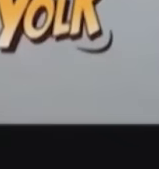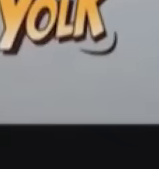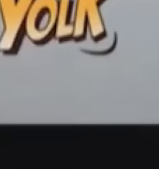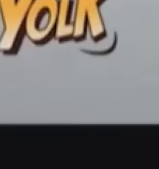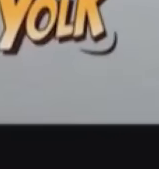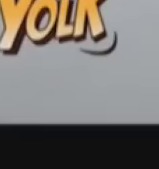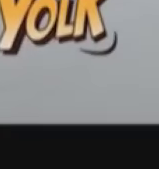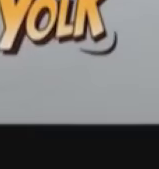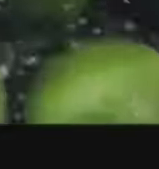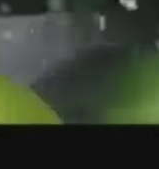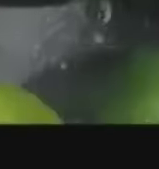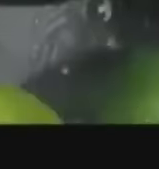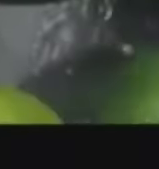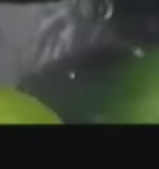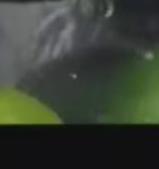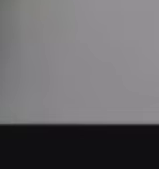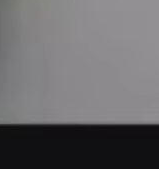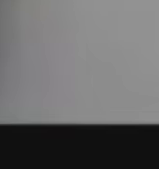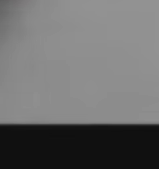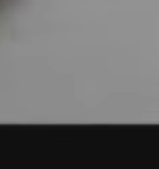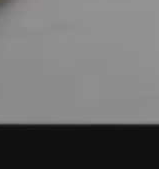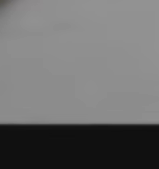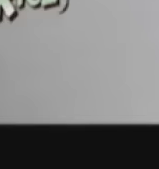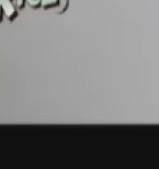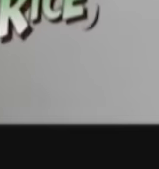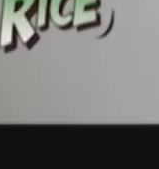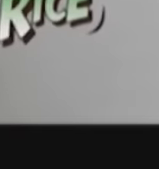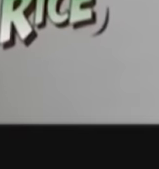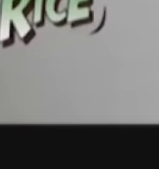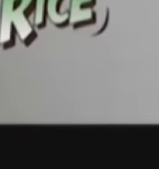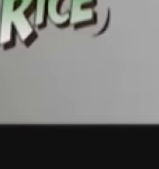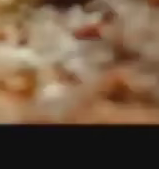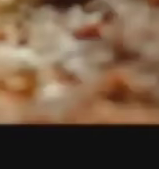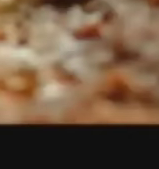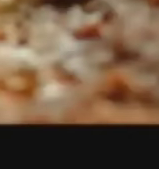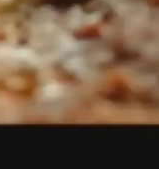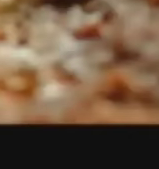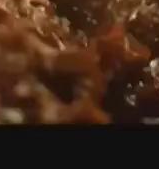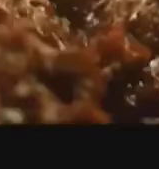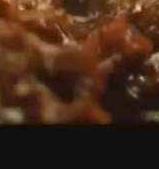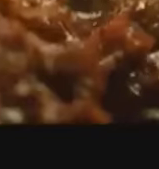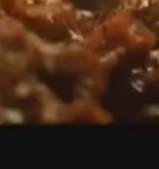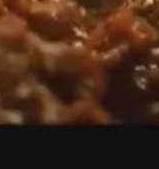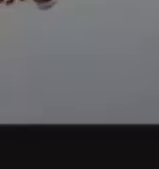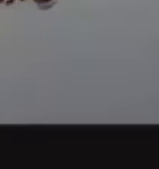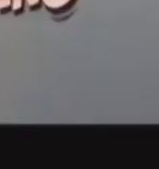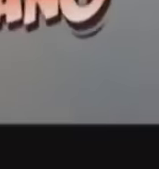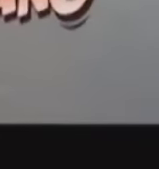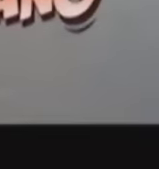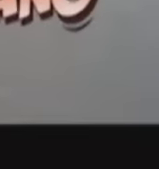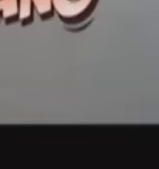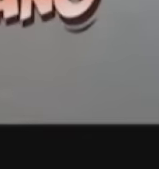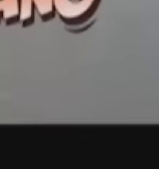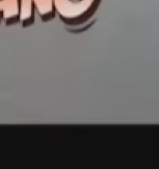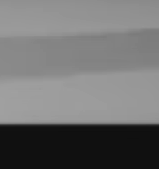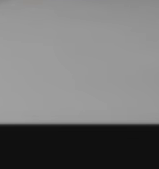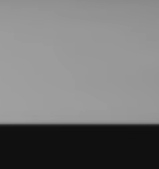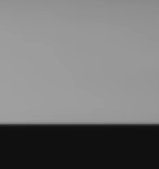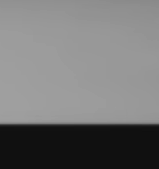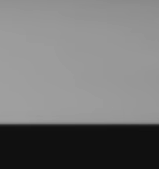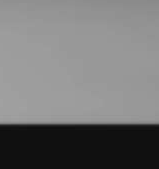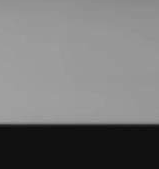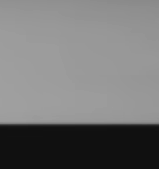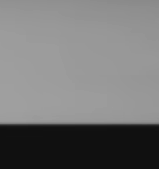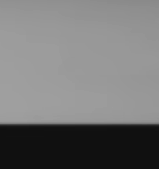Yolk dari Seifi. Mango Sticky Rice dari Alia. Beef Rendang dari Arif.